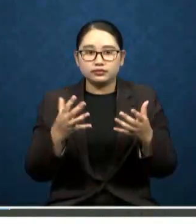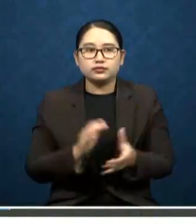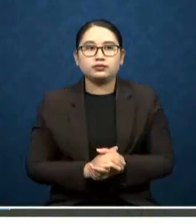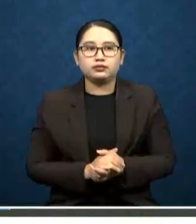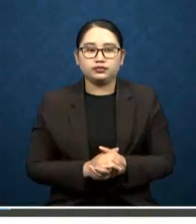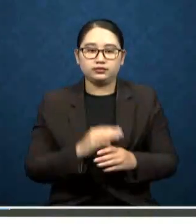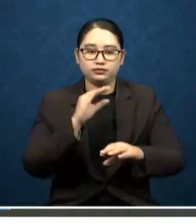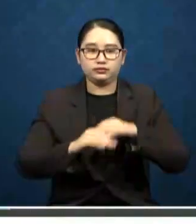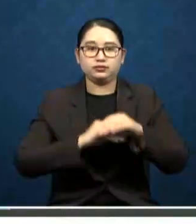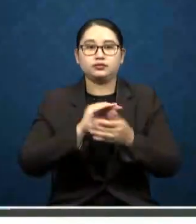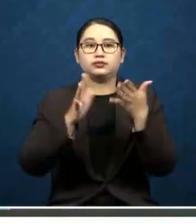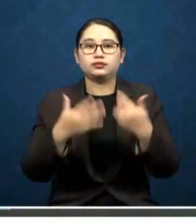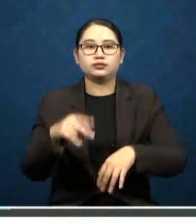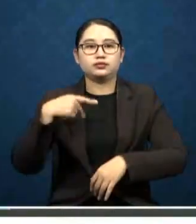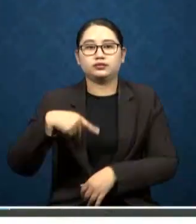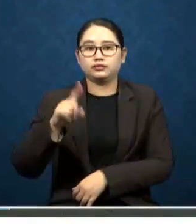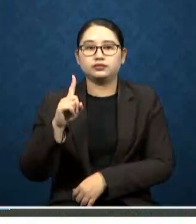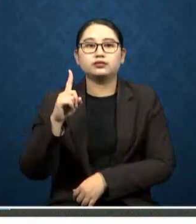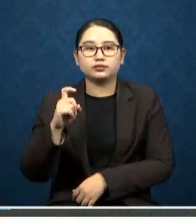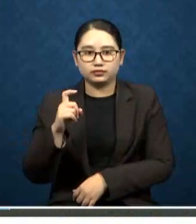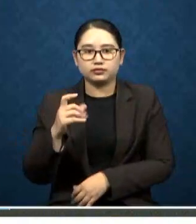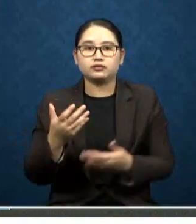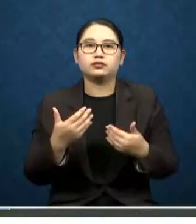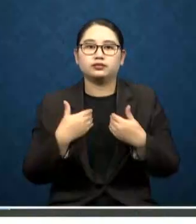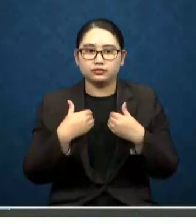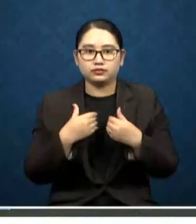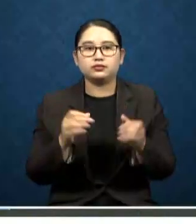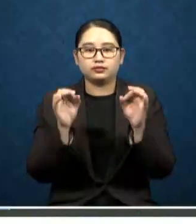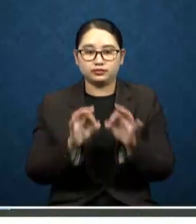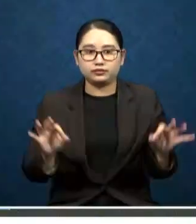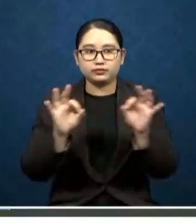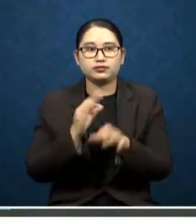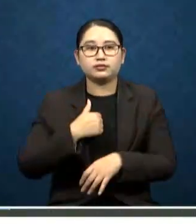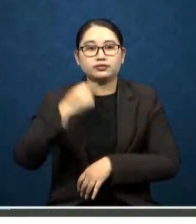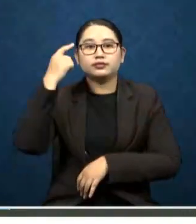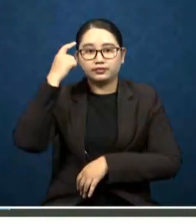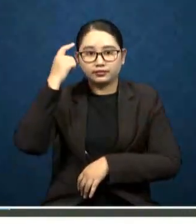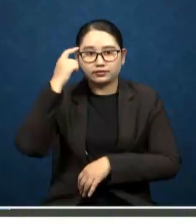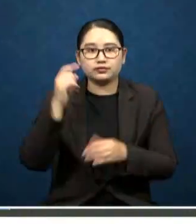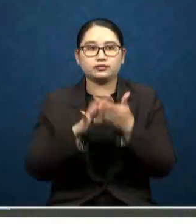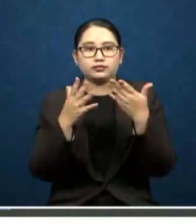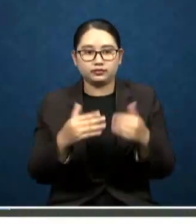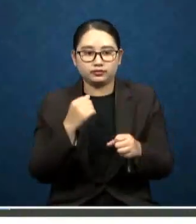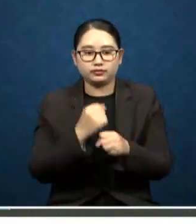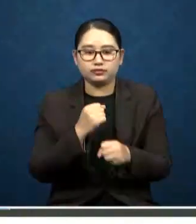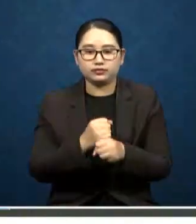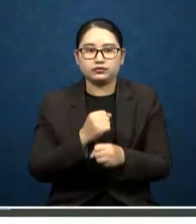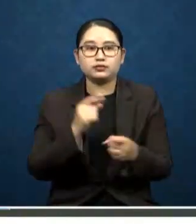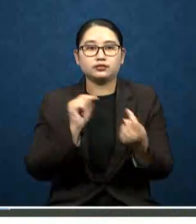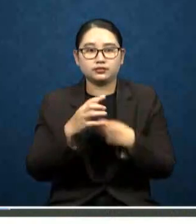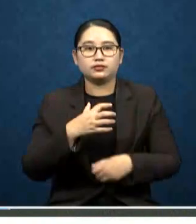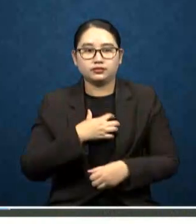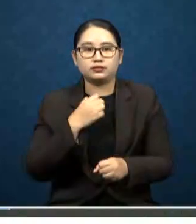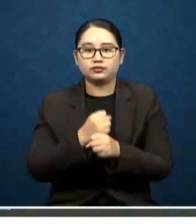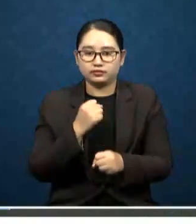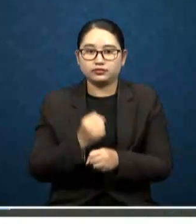สร้างไปแล้วก็เสียประโยชน์แต่ถ้าเราคิดโดยให้เขาเนี่ยเกิดจากความต้องการของ